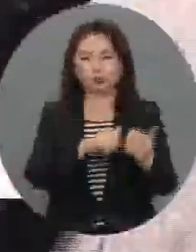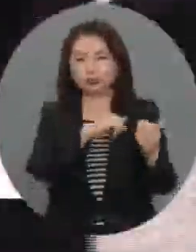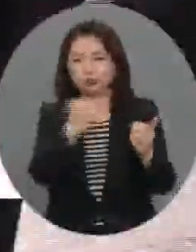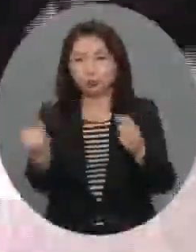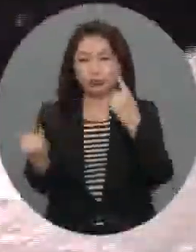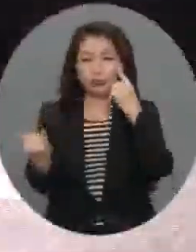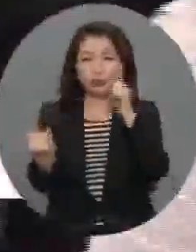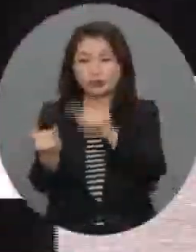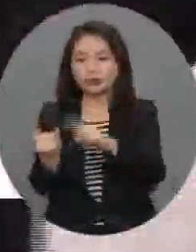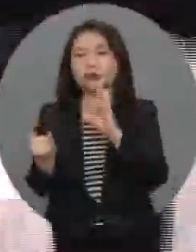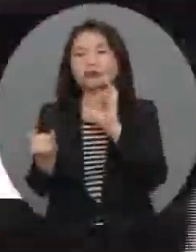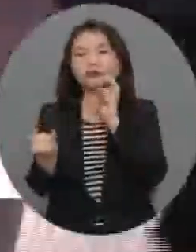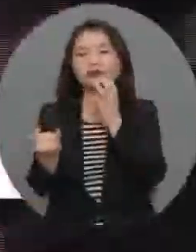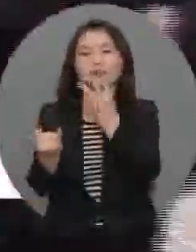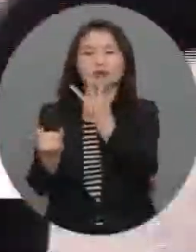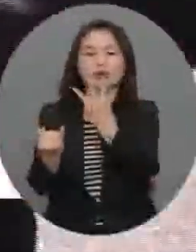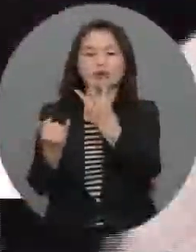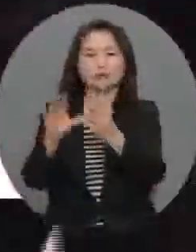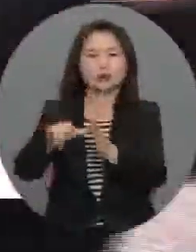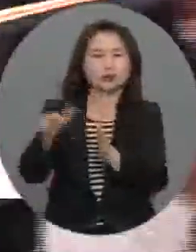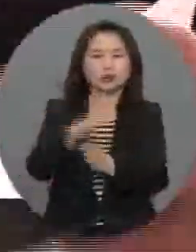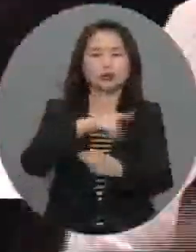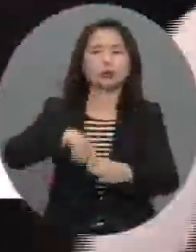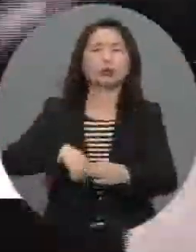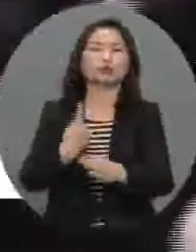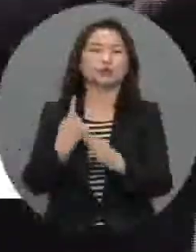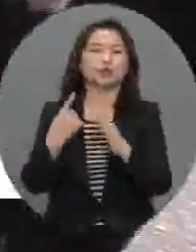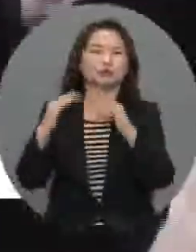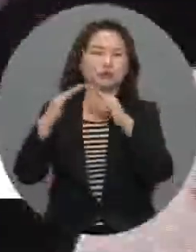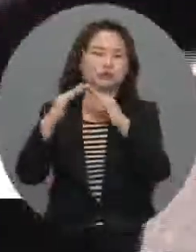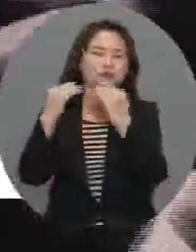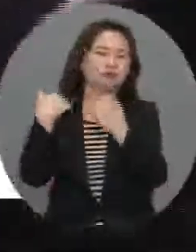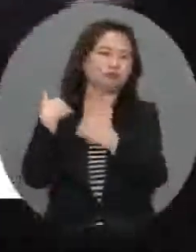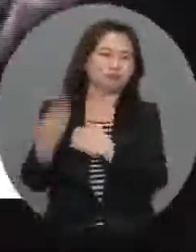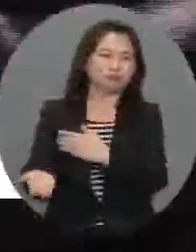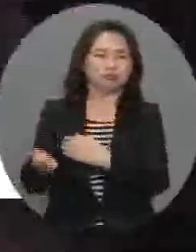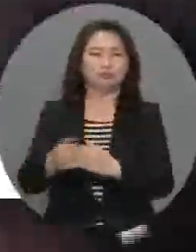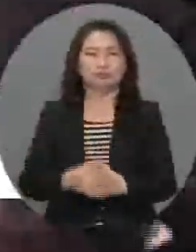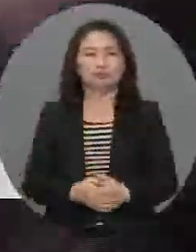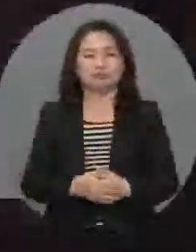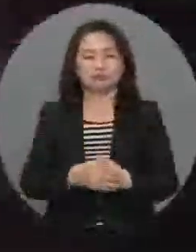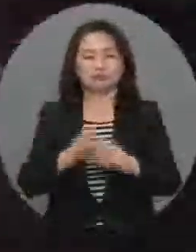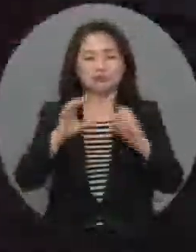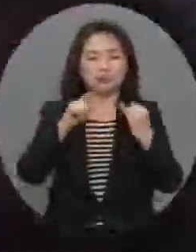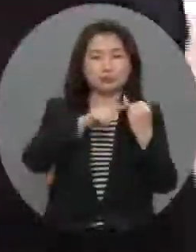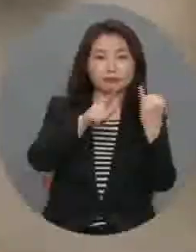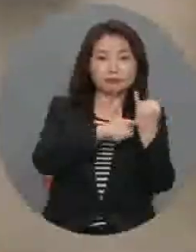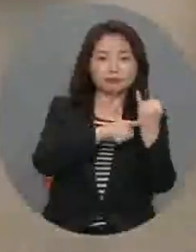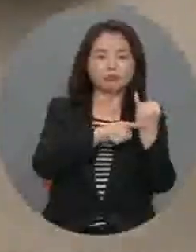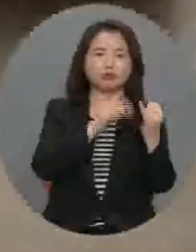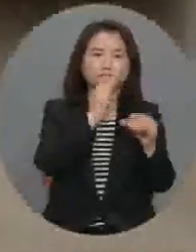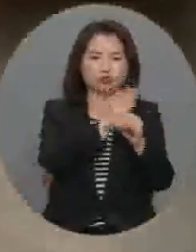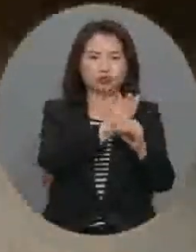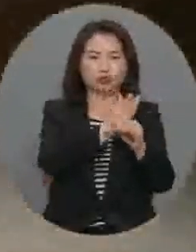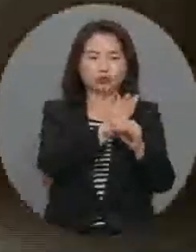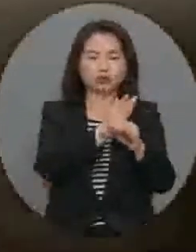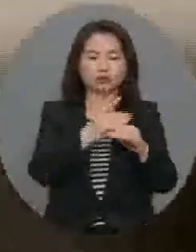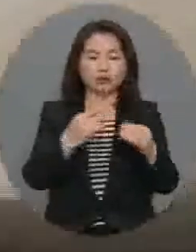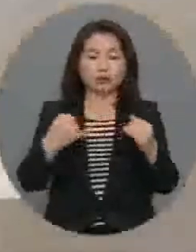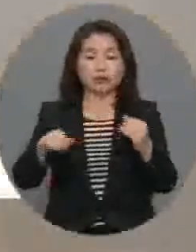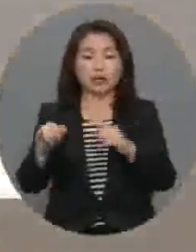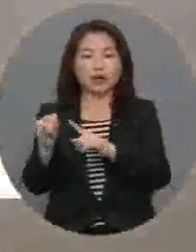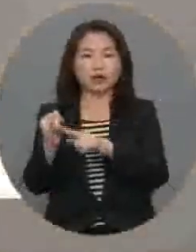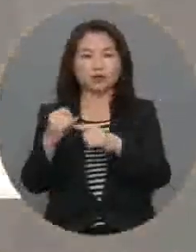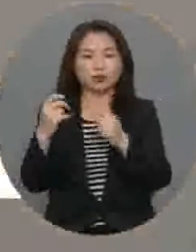채 발견된 3살 난 딸은 그때부터 집에 혼자 방치됐습니다. 만삭이었던 A씨는 당시 자신의